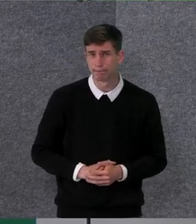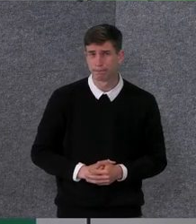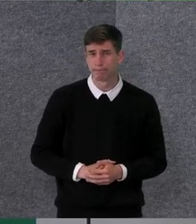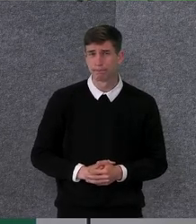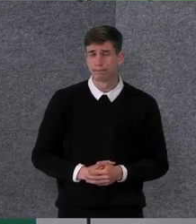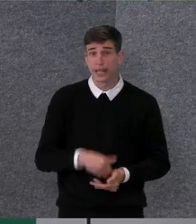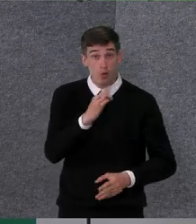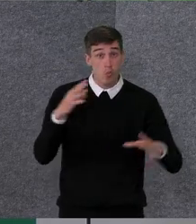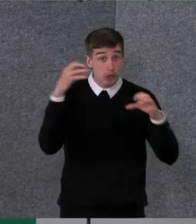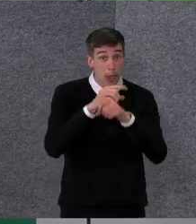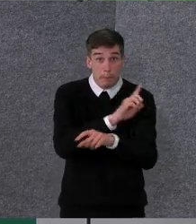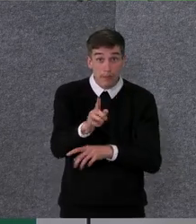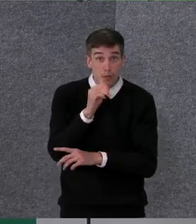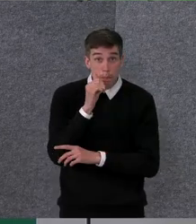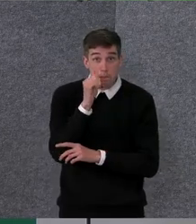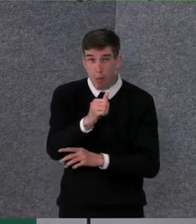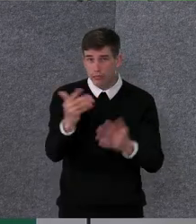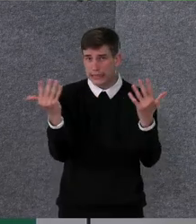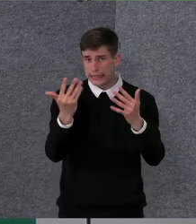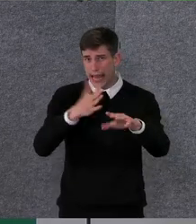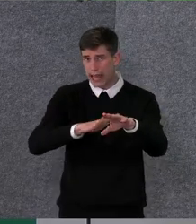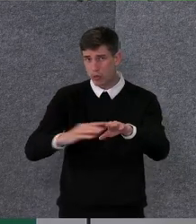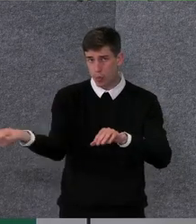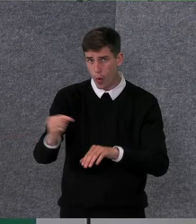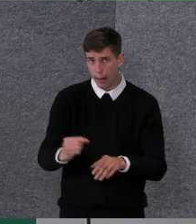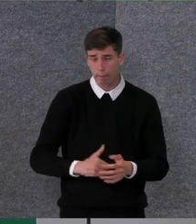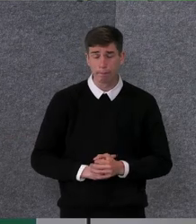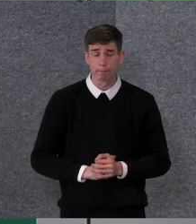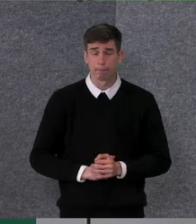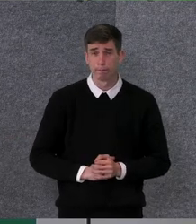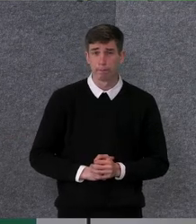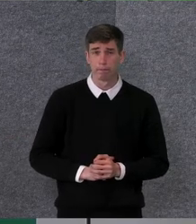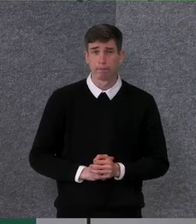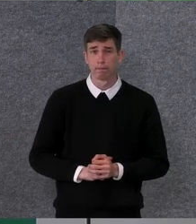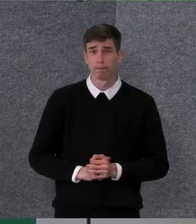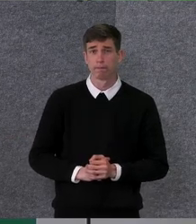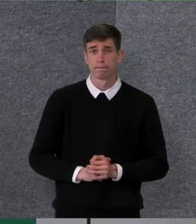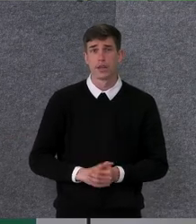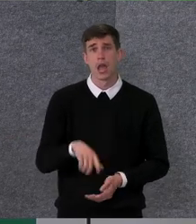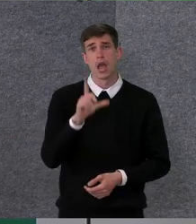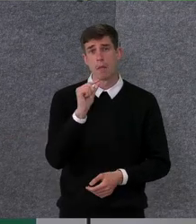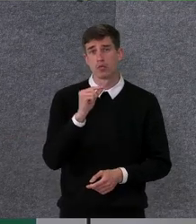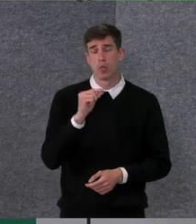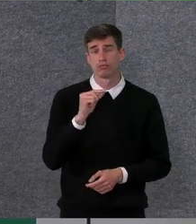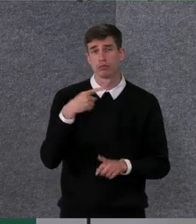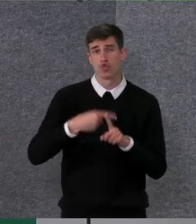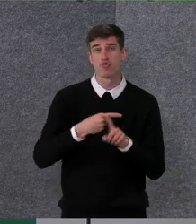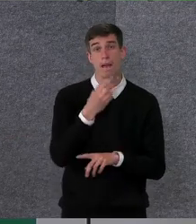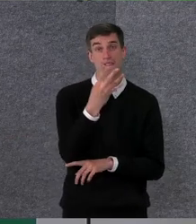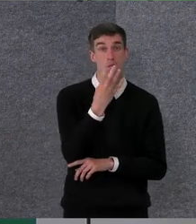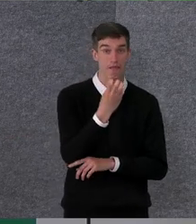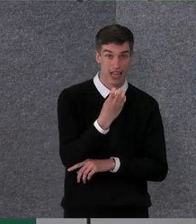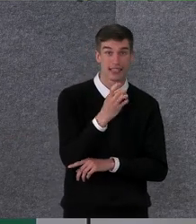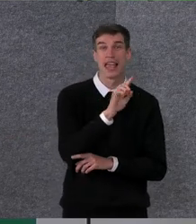eine gute Nacht. Wir sehen uns morgen um 10 Uhr wieder und machen dann mit den Plätzen